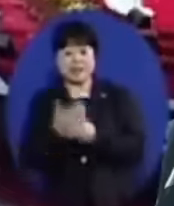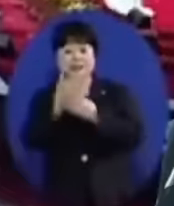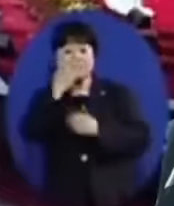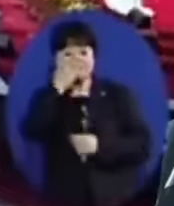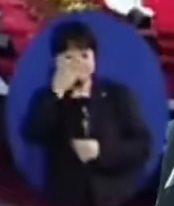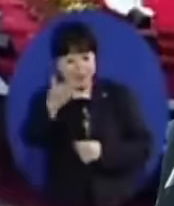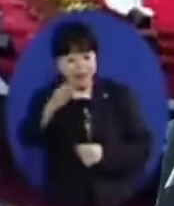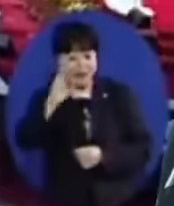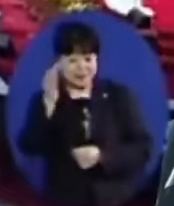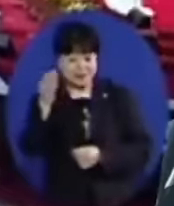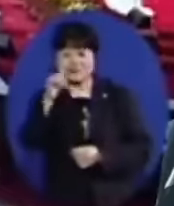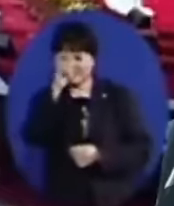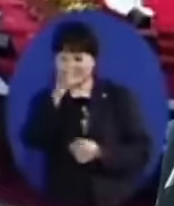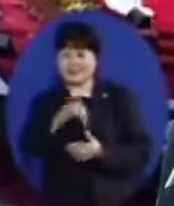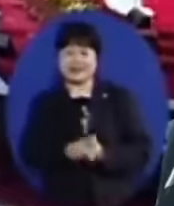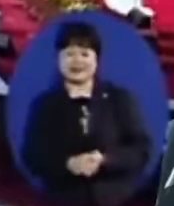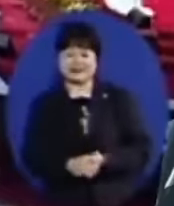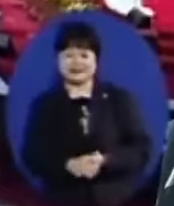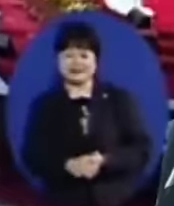사람이 될 수가 있습니다.